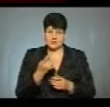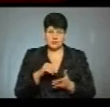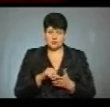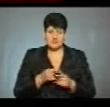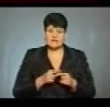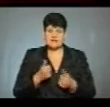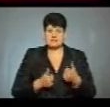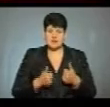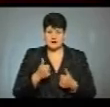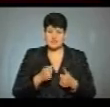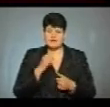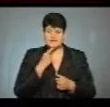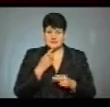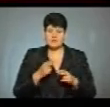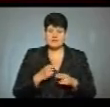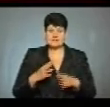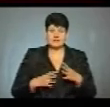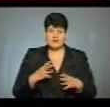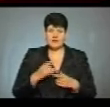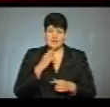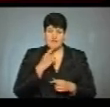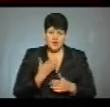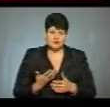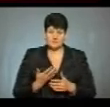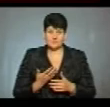таких змаганнях. Важко, без тренування важко. Вже